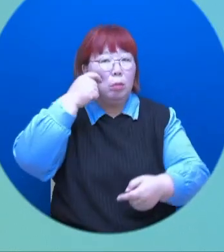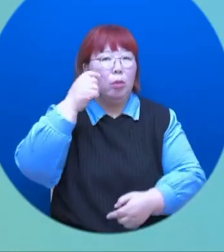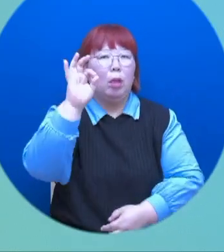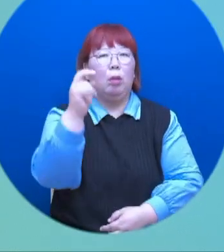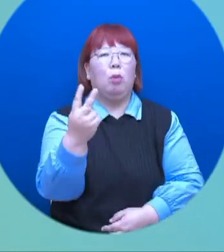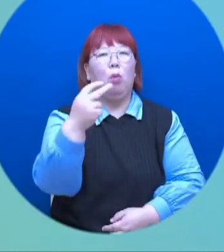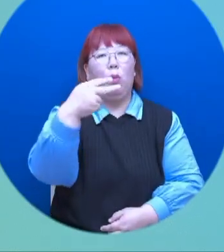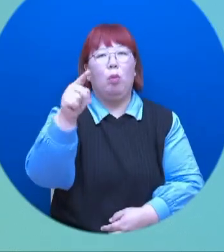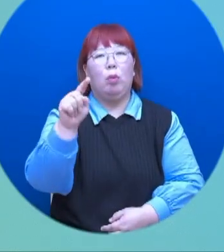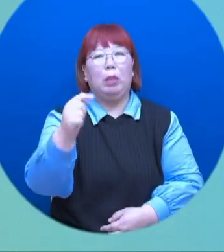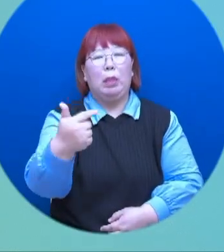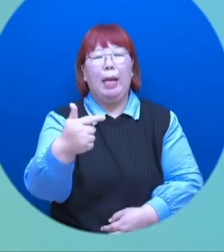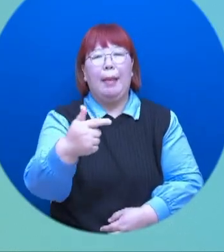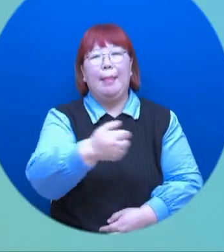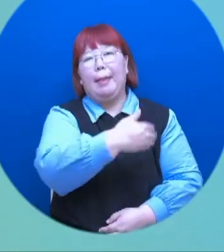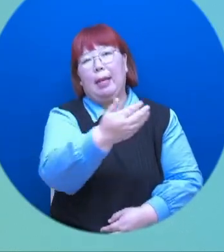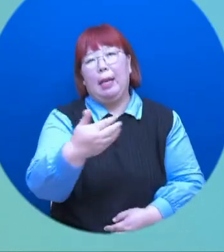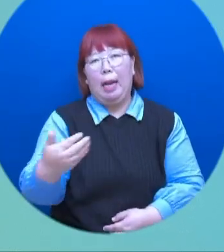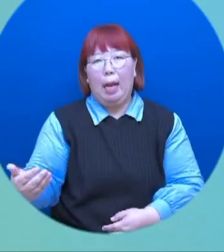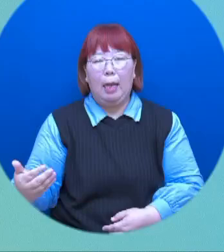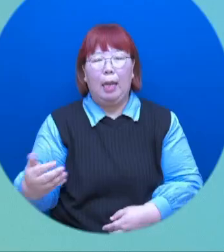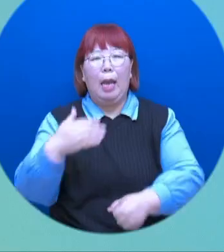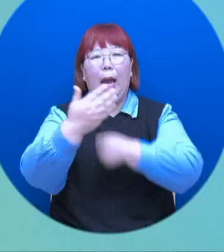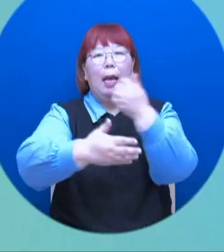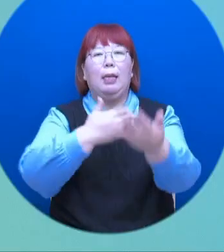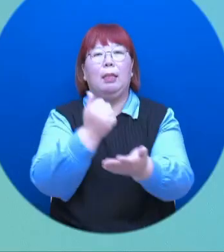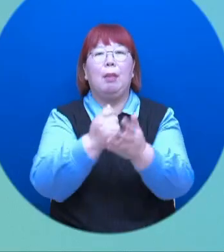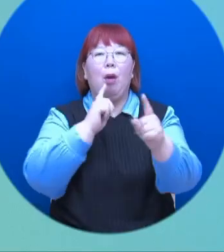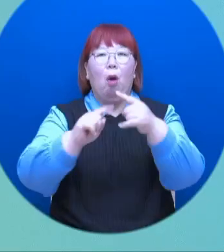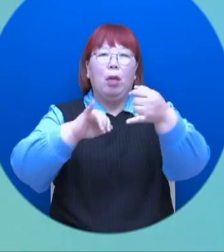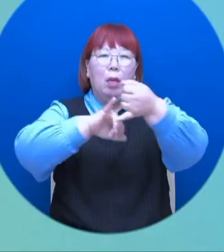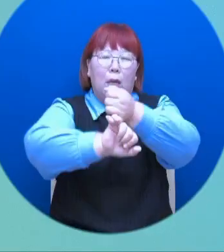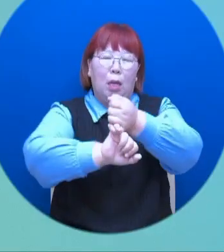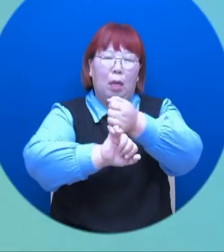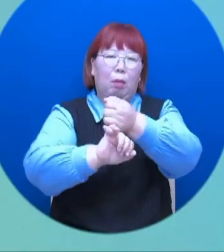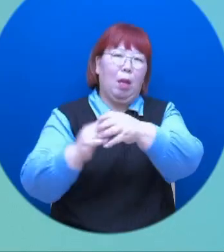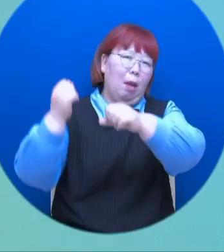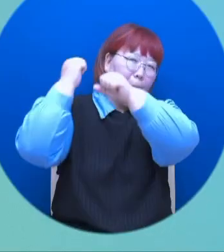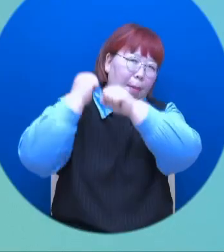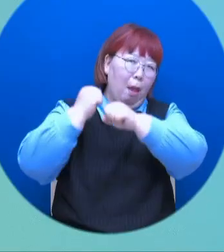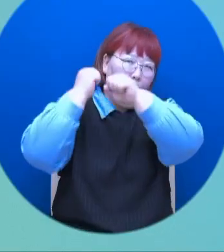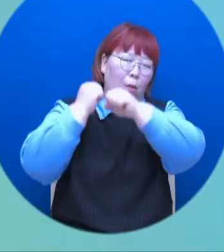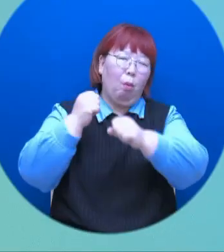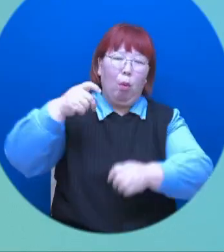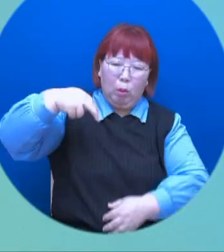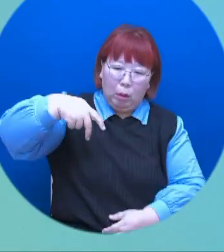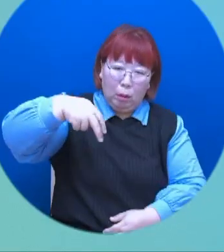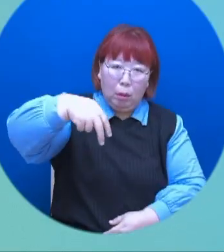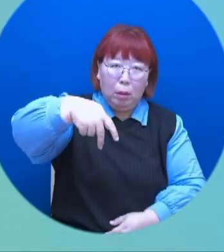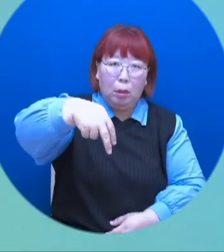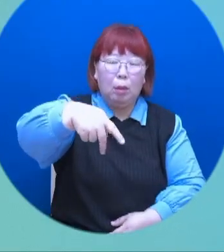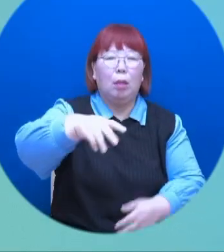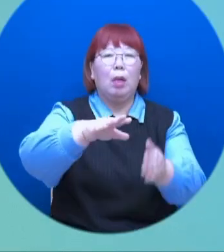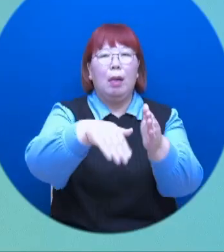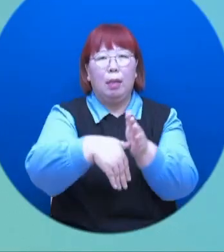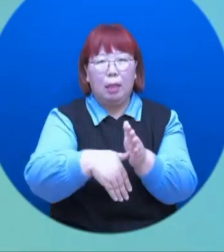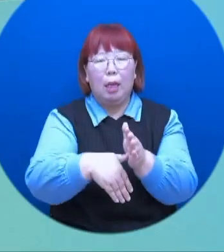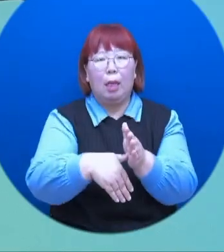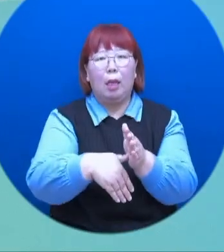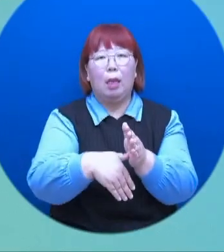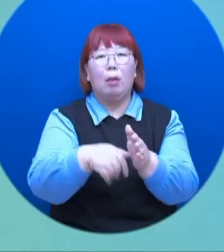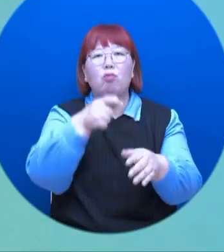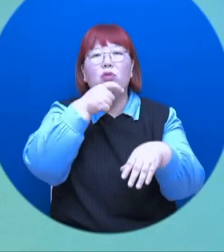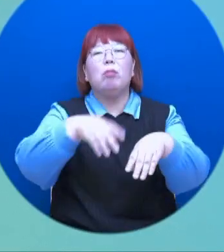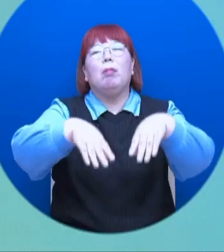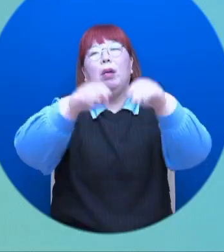모아다 하나님의 언약궤를 메고 저벅저벅 들어갈 때 흐르는 물은 중지되어 요단강을 건너갔던 사실을 알고